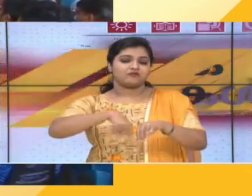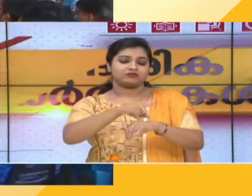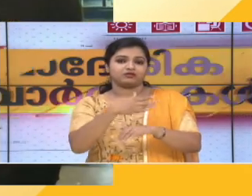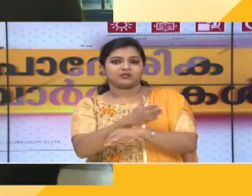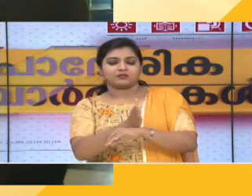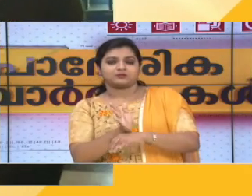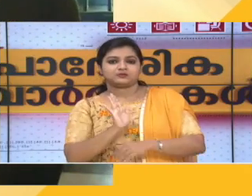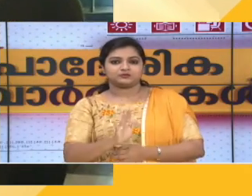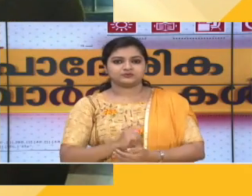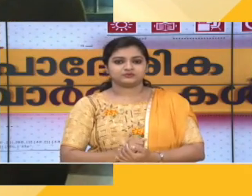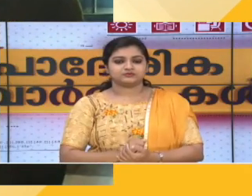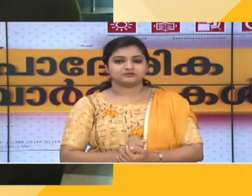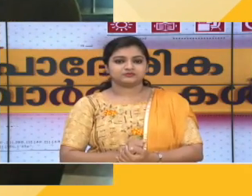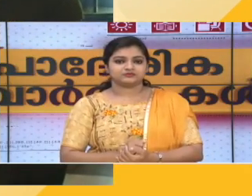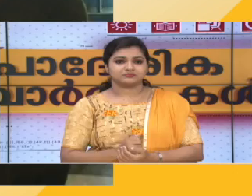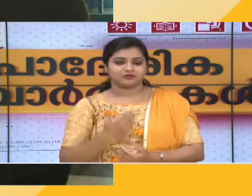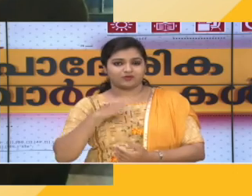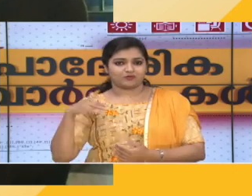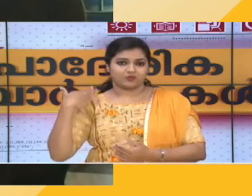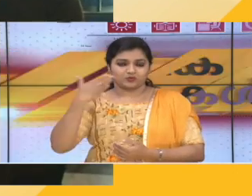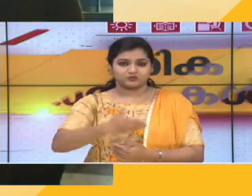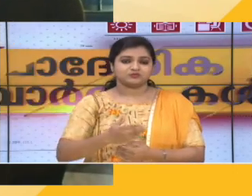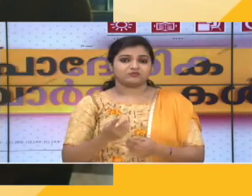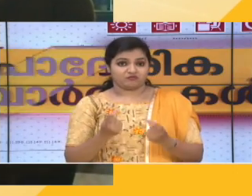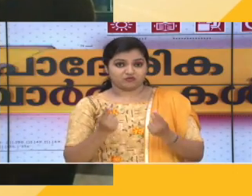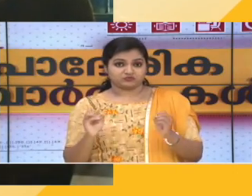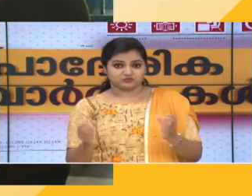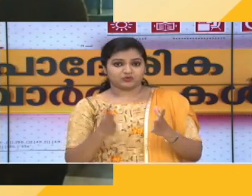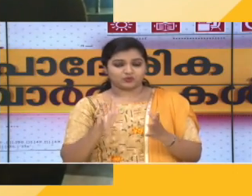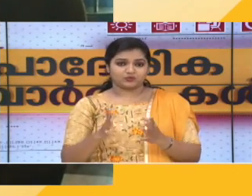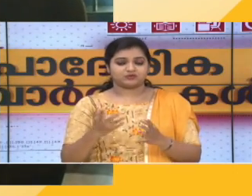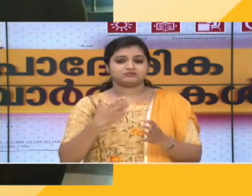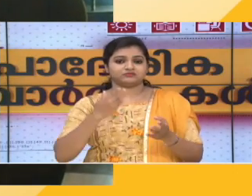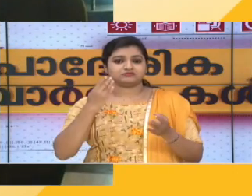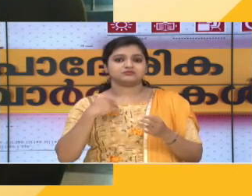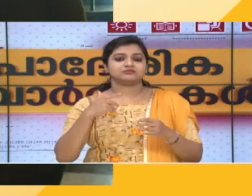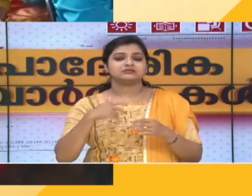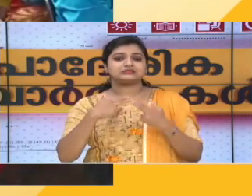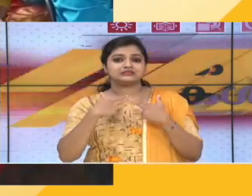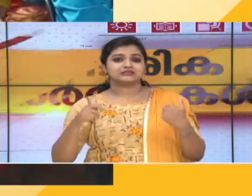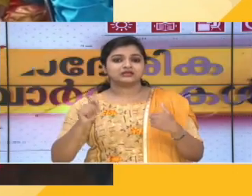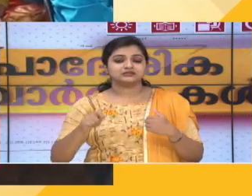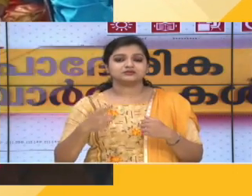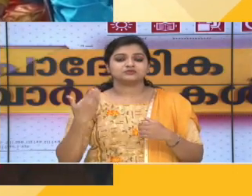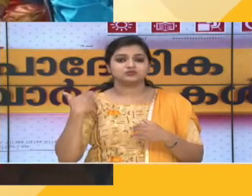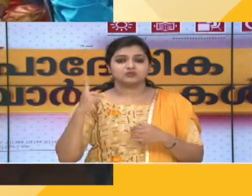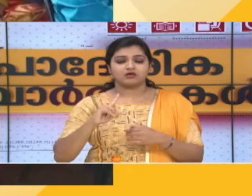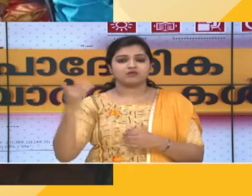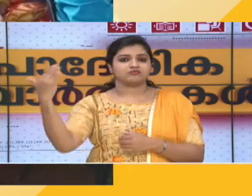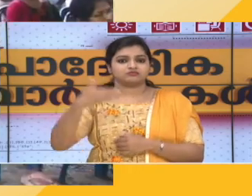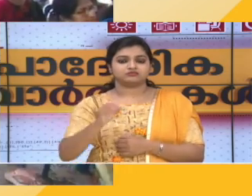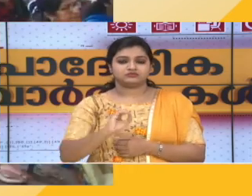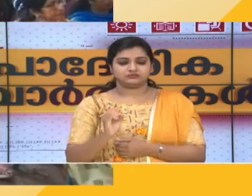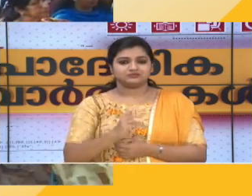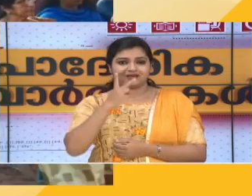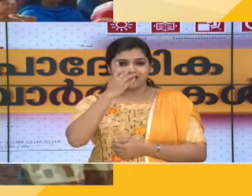വൈകി. ഞങ്ങൾ വന്നപ്പോ ഇവിടെ നിന്ന് എല്ലാരും പറഞ്ഞ് വേദത്ത് തുടങ്ങും, പക്ഷെ ഇതുവരെയും ജഡ്ജസ് എത്തിയിട്ടില്ല. കലാമേള കാണാൻ എത്തിയവർക്കും നിരാശ